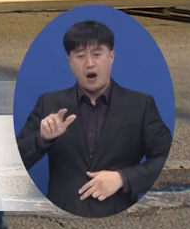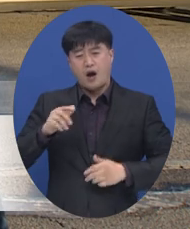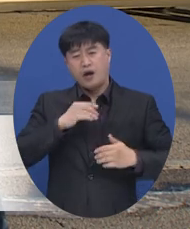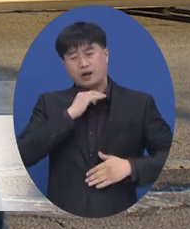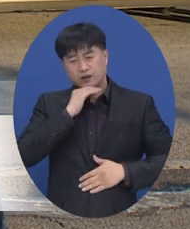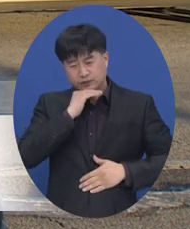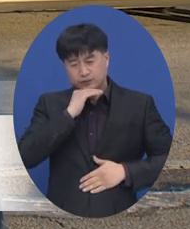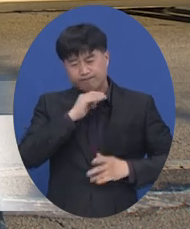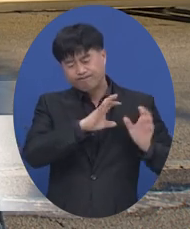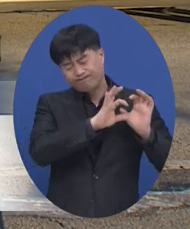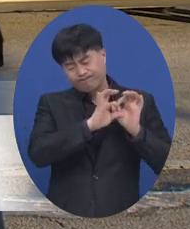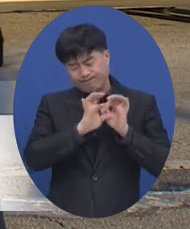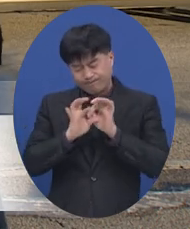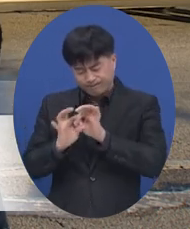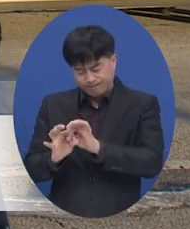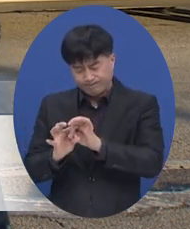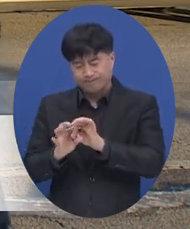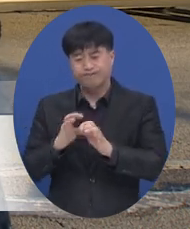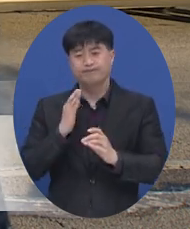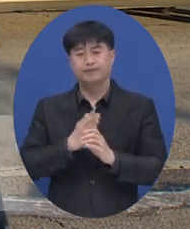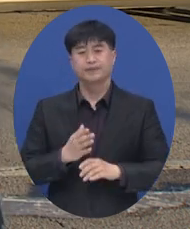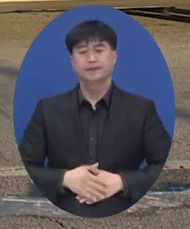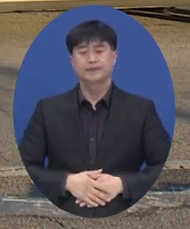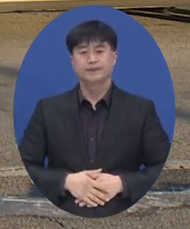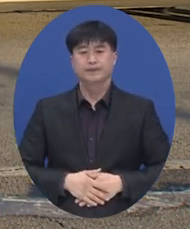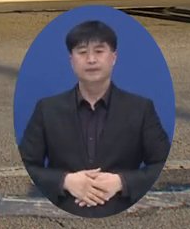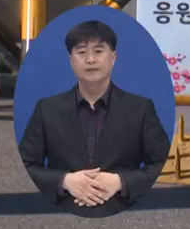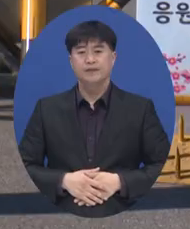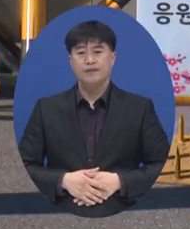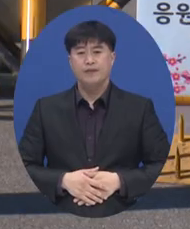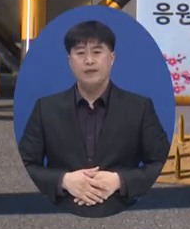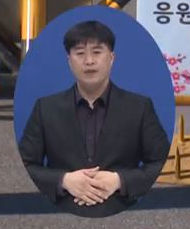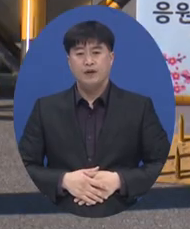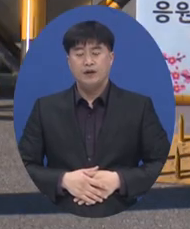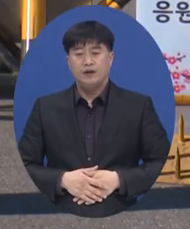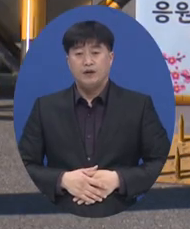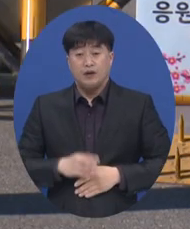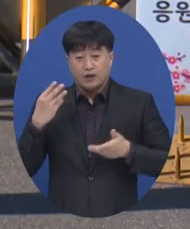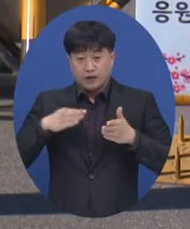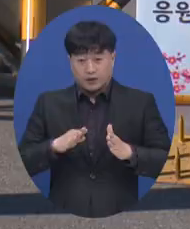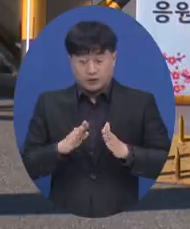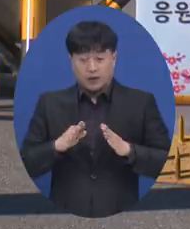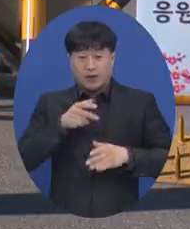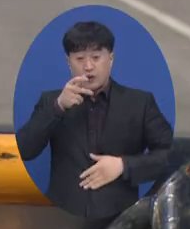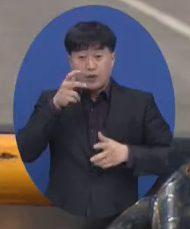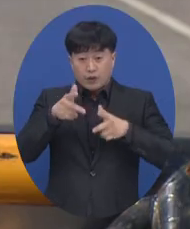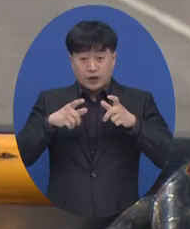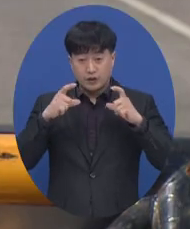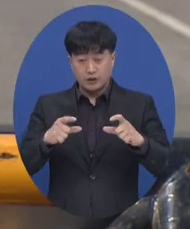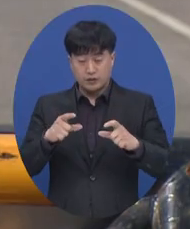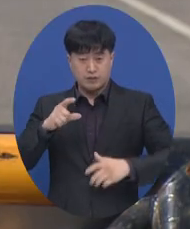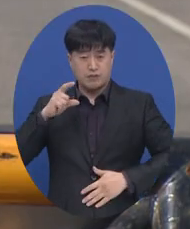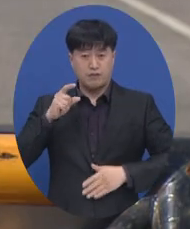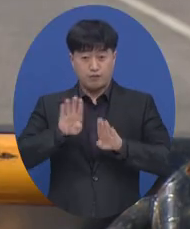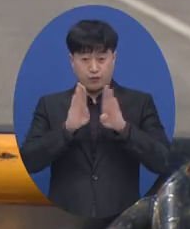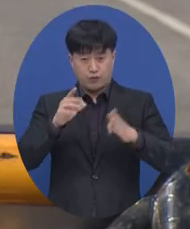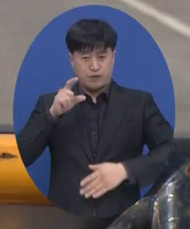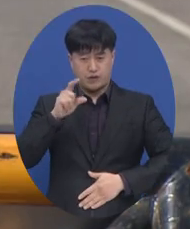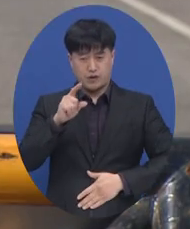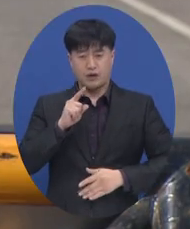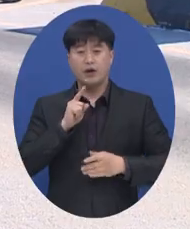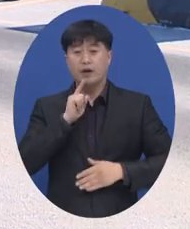하루하루가 참 기다림의 연속입니다 경기도가 개성공단 재개를 강력히 요구하고